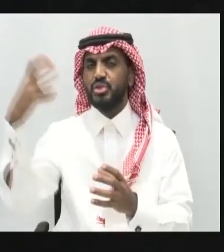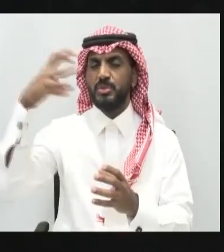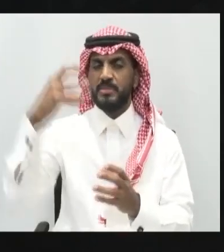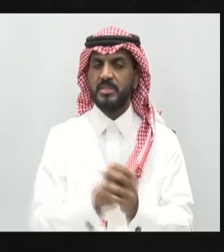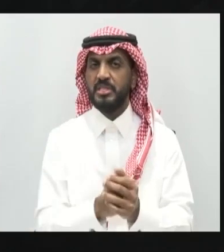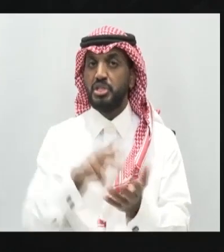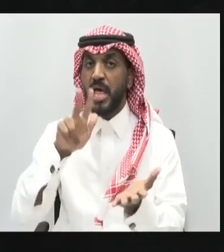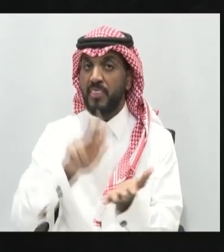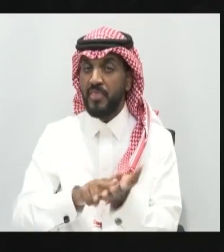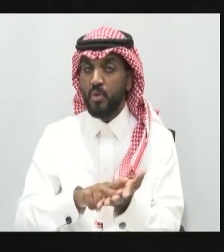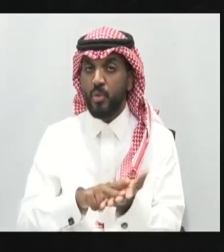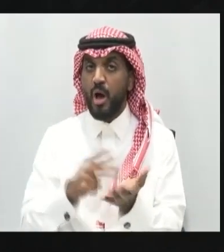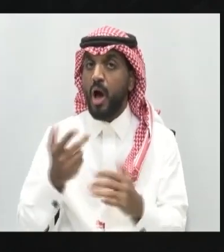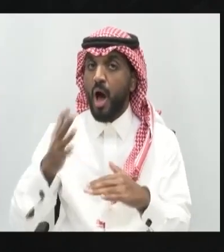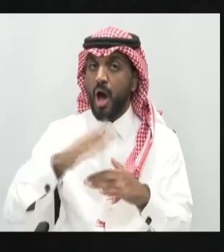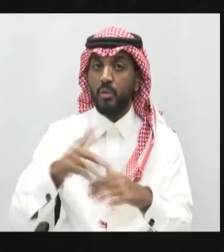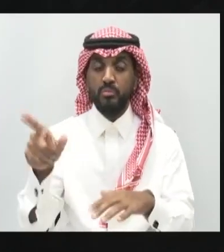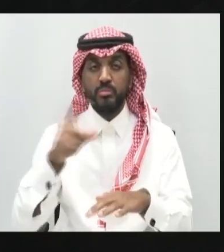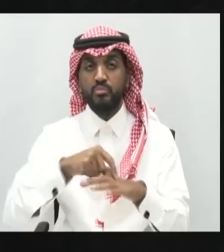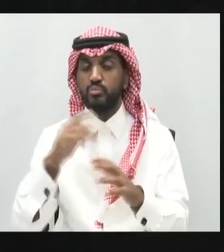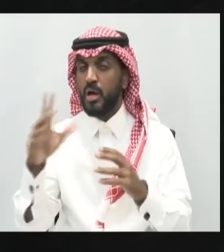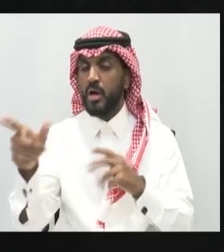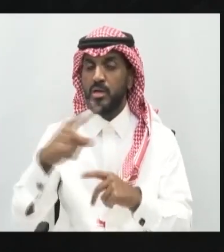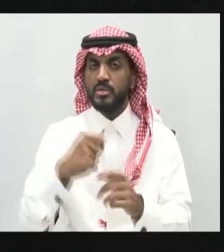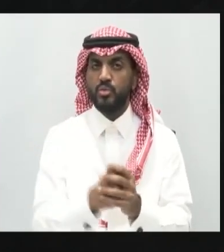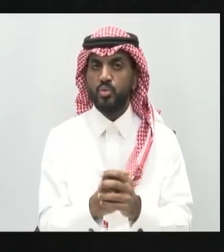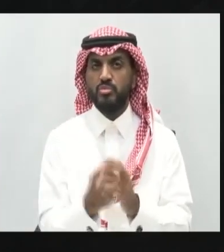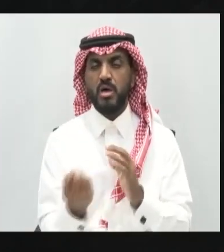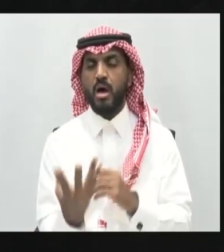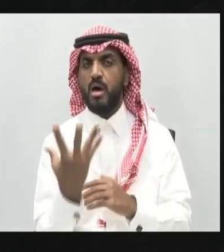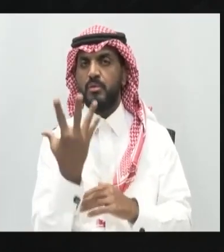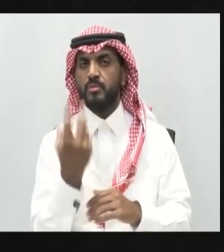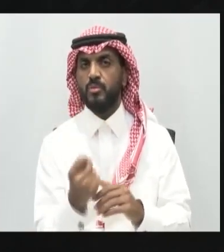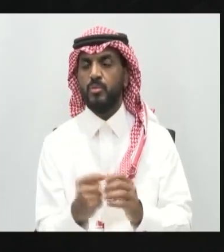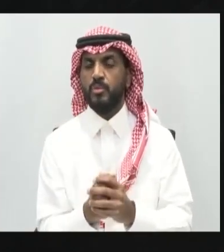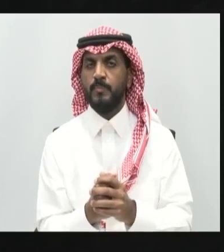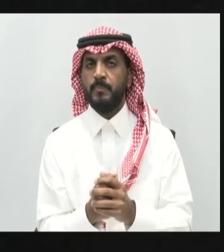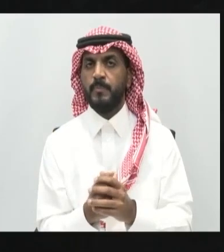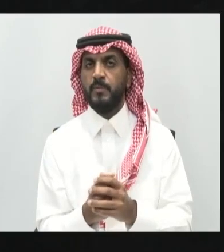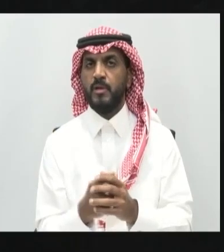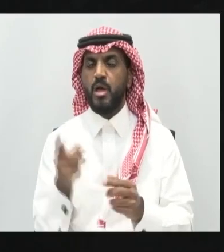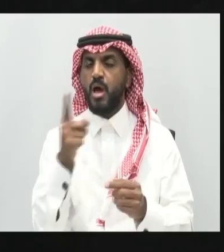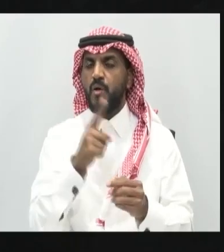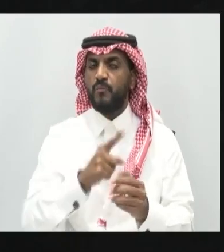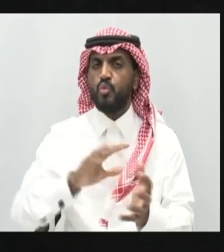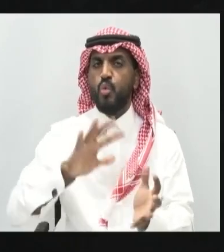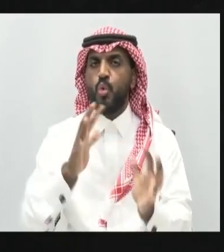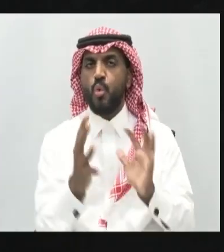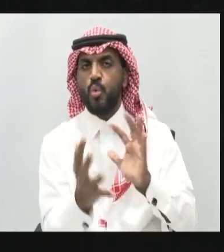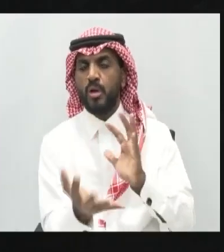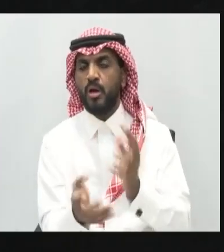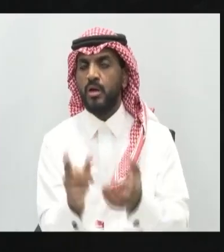تاثيره علينا قوي يصير عندنا نهار واذا لفت الكره او دارت الكره حول